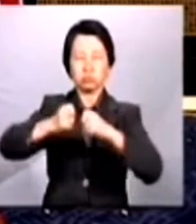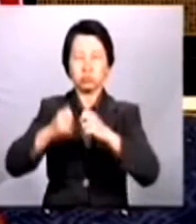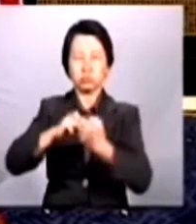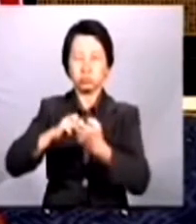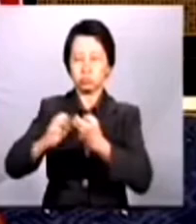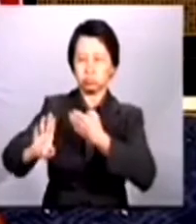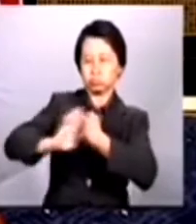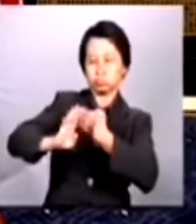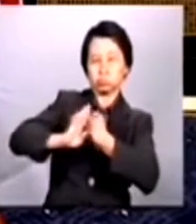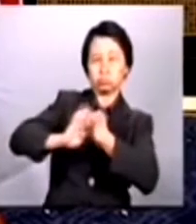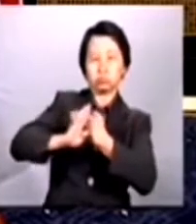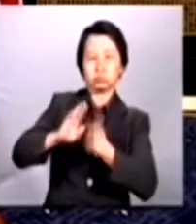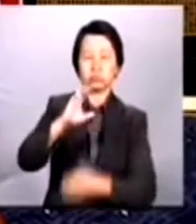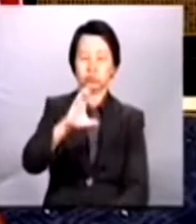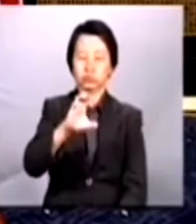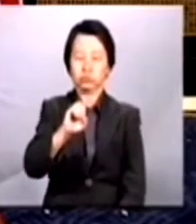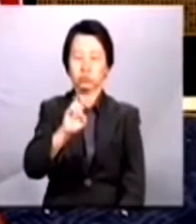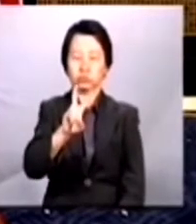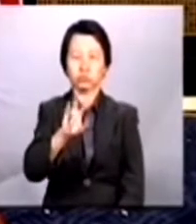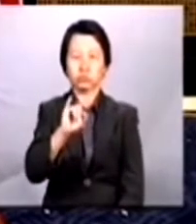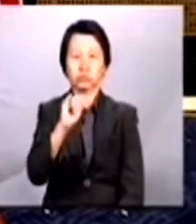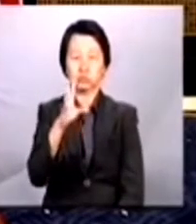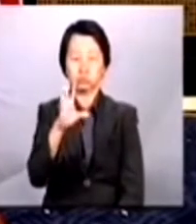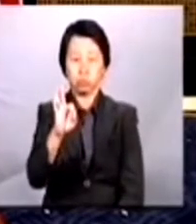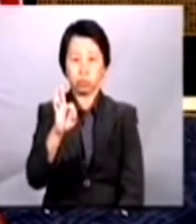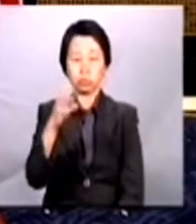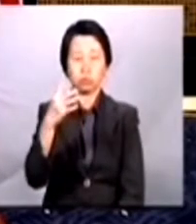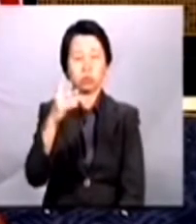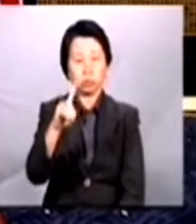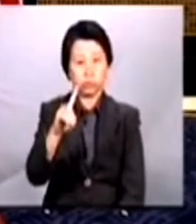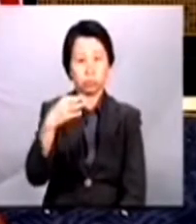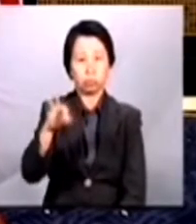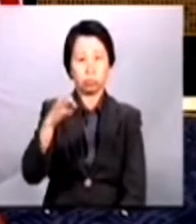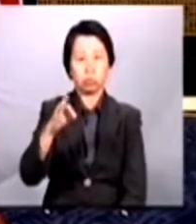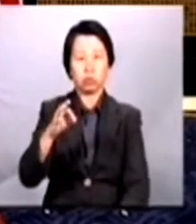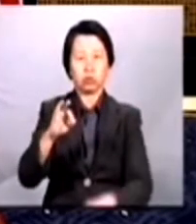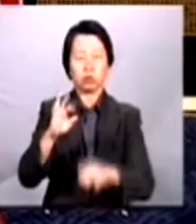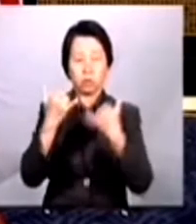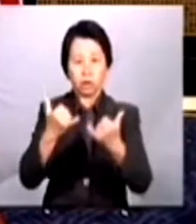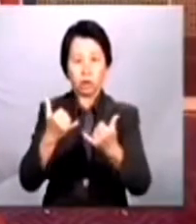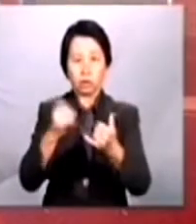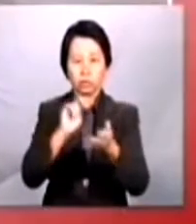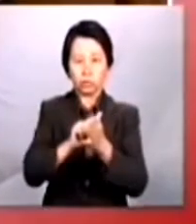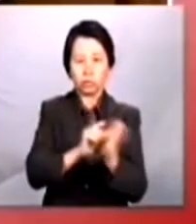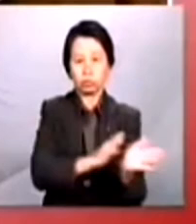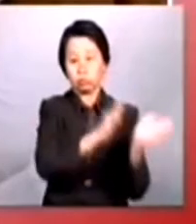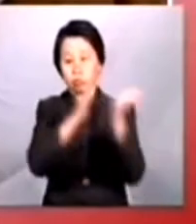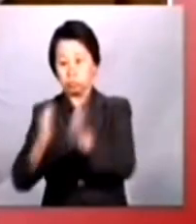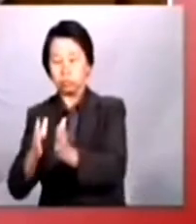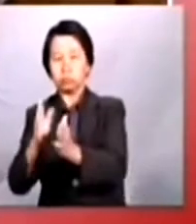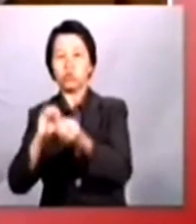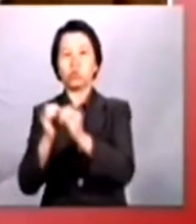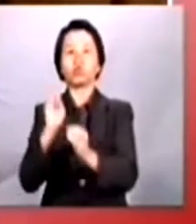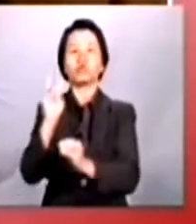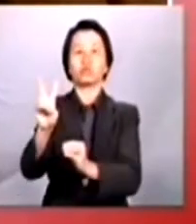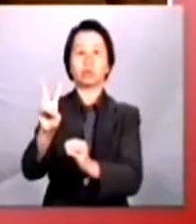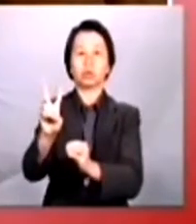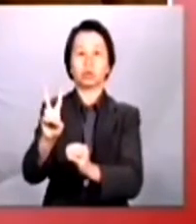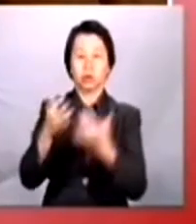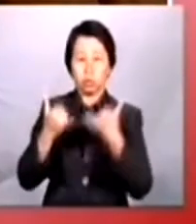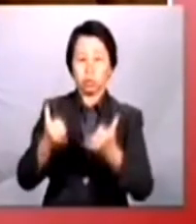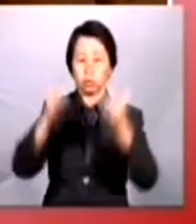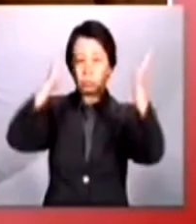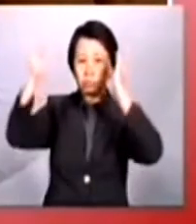ancaman virus berbahaya ini utamanya perkembangan gelombang yang kedua keutamaan